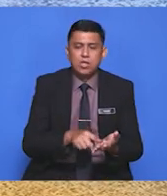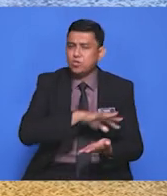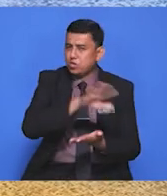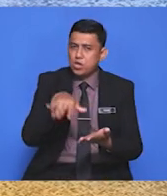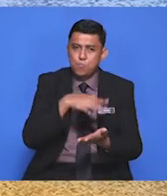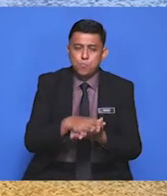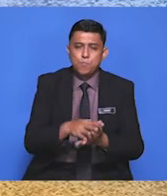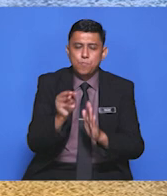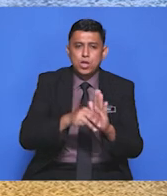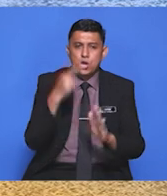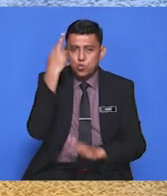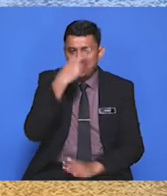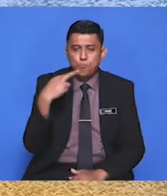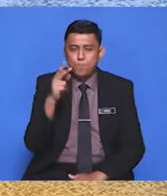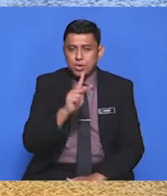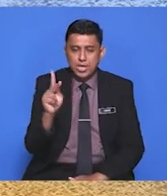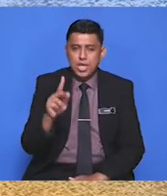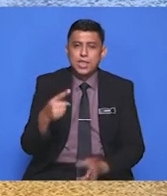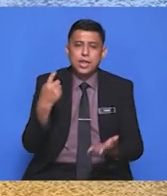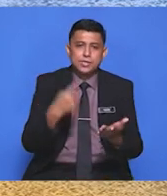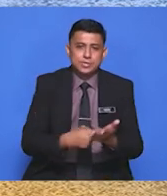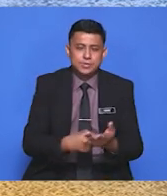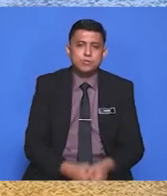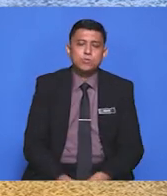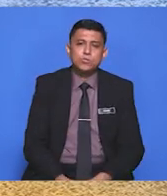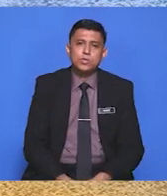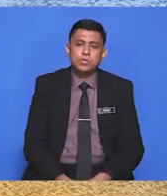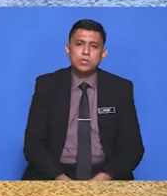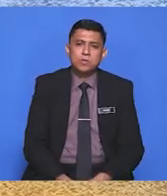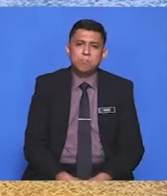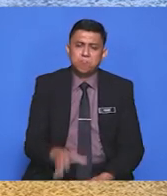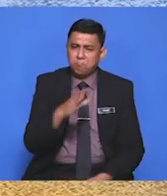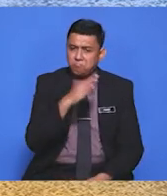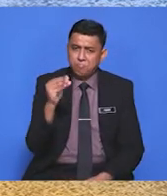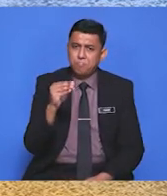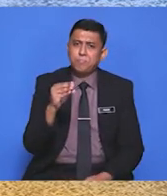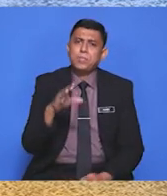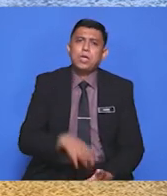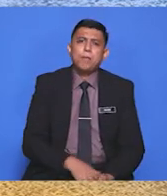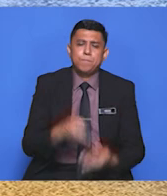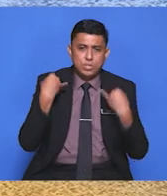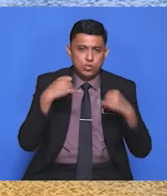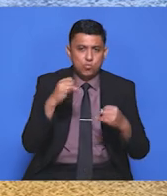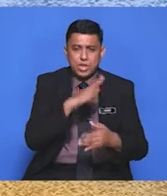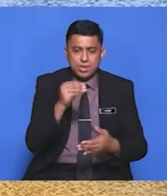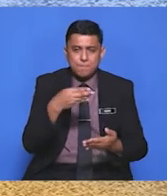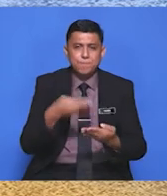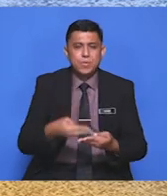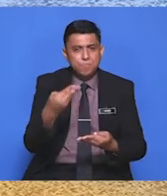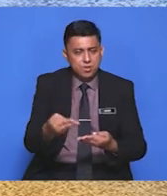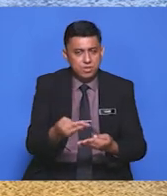lazim ditawarkan oleh penjual dan dipersetujui oleh pelanggan yang membeli.